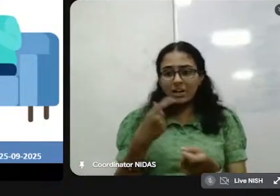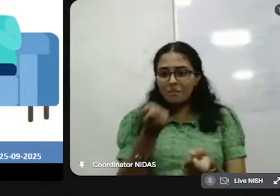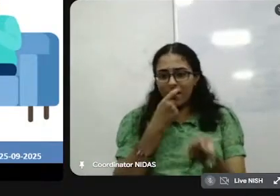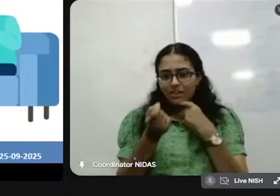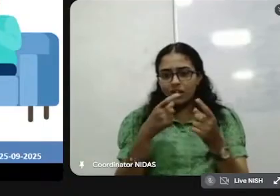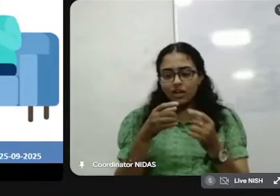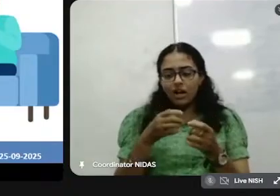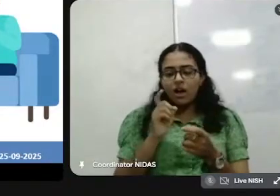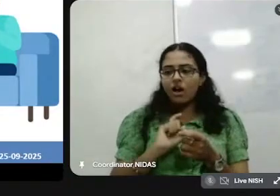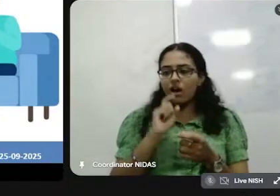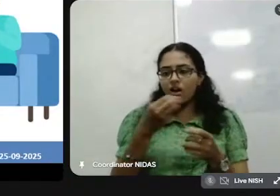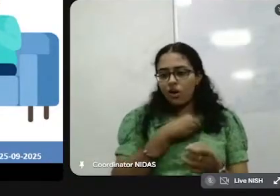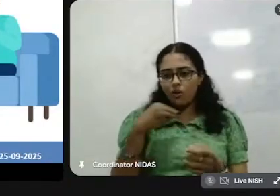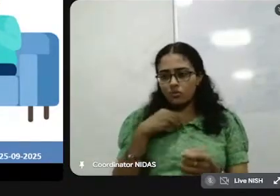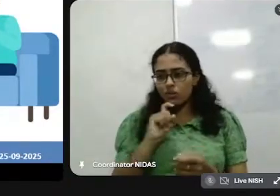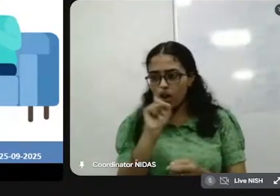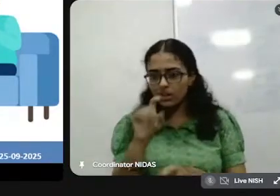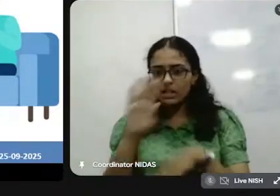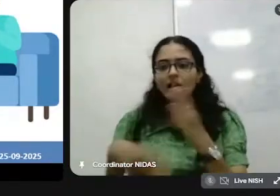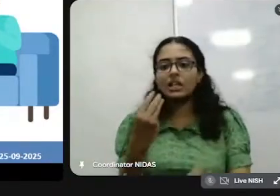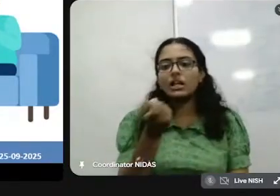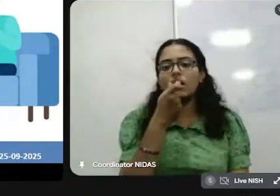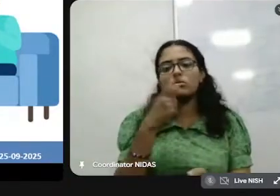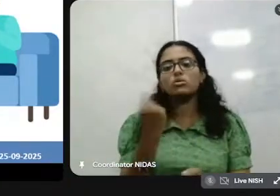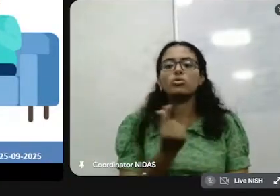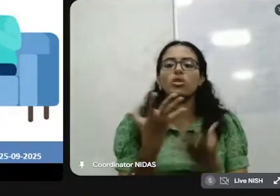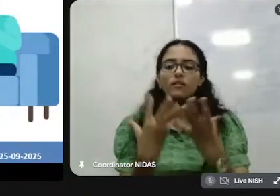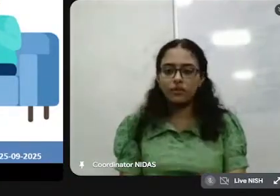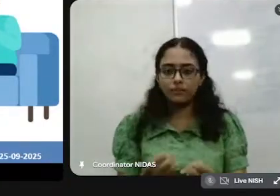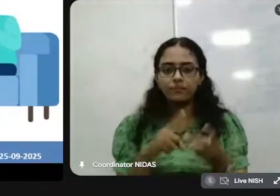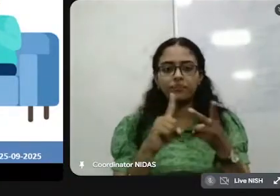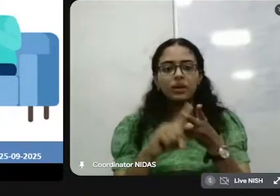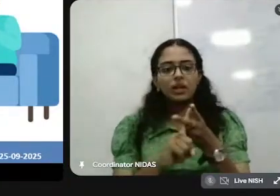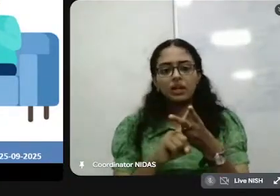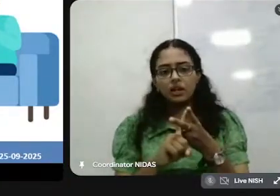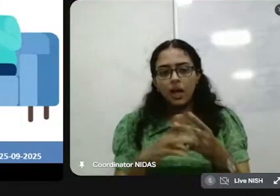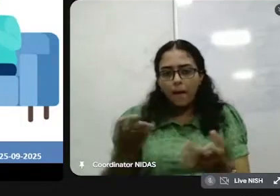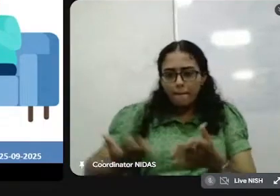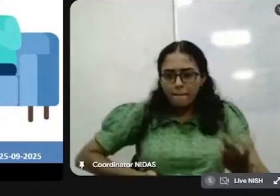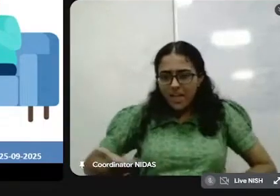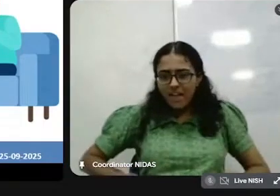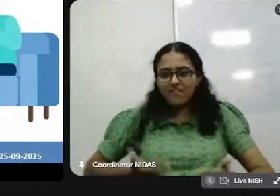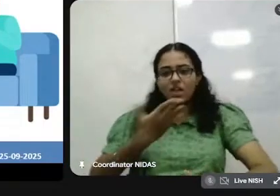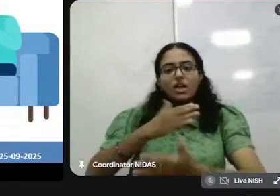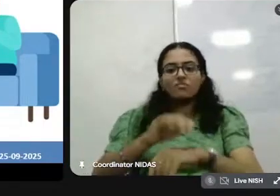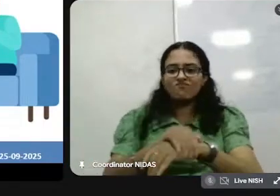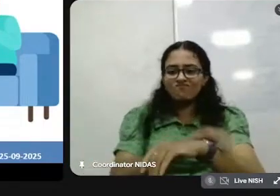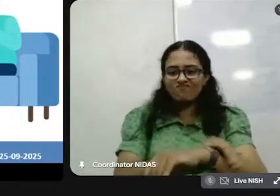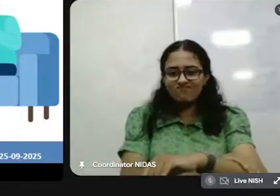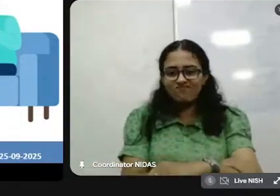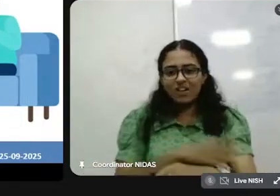കൂടെ മെഡിസിൻ എടുക്കേണ്ട വരുമായിരിക്കാം. രണ്ടാമത് ബിഹേവിയർ തെറപ്പി. ബിഹേവിയർ തെറപ്പിയിലൂടെ പ്രധാനമായിട്ടും നമ്മൾ ഉദ്ദേശിക്കുന്നത് അവര്